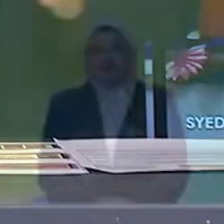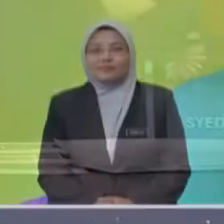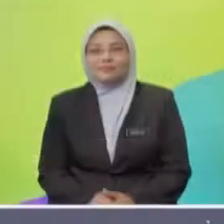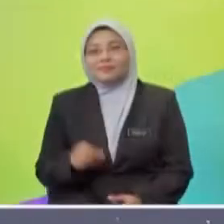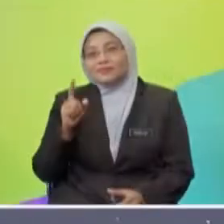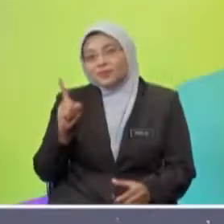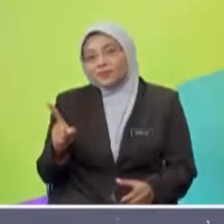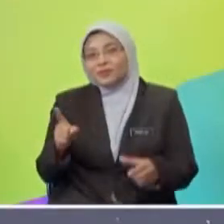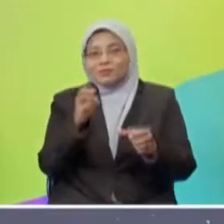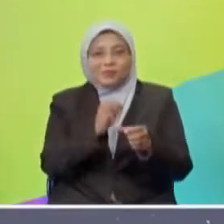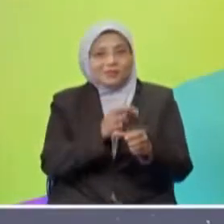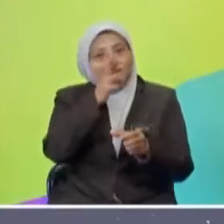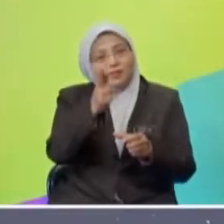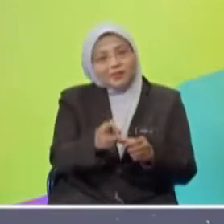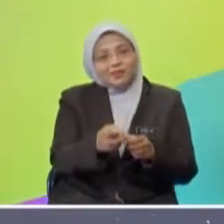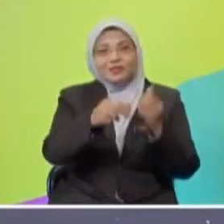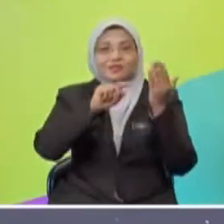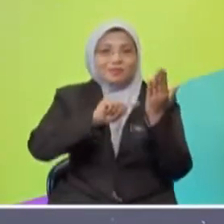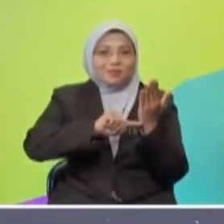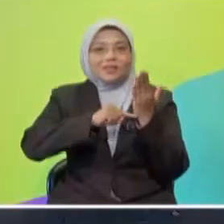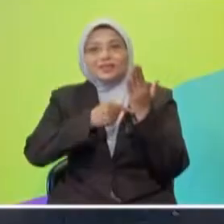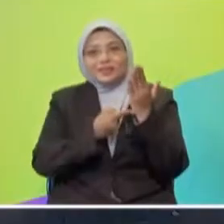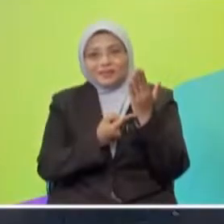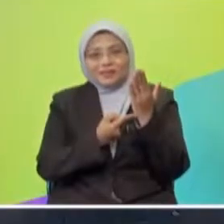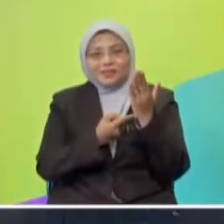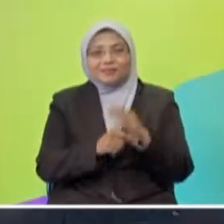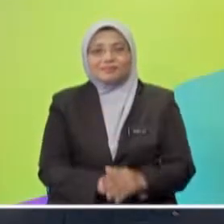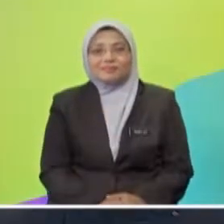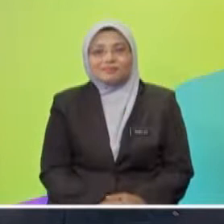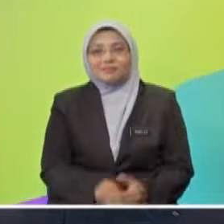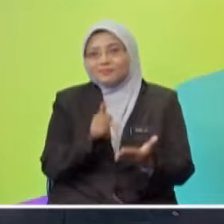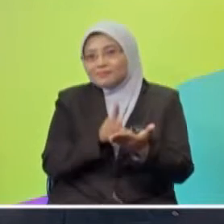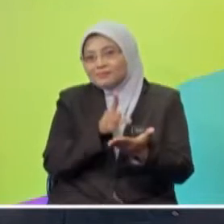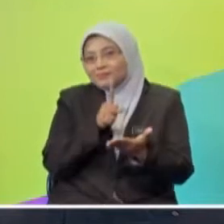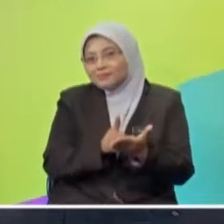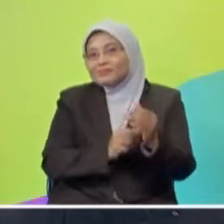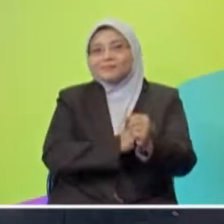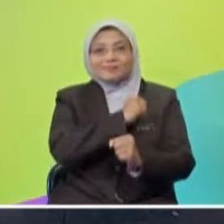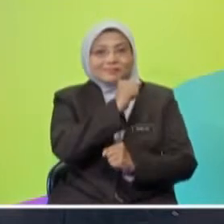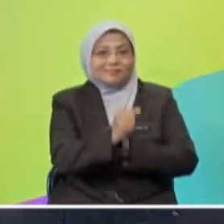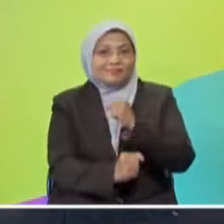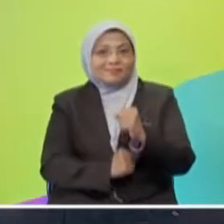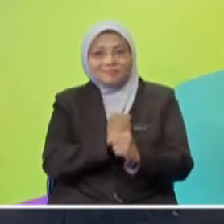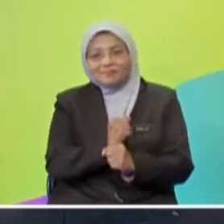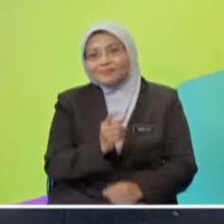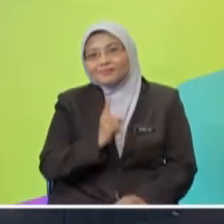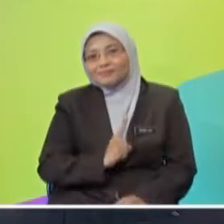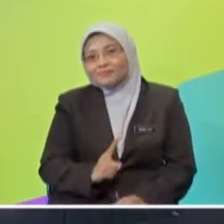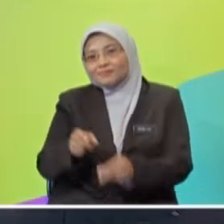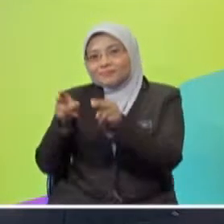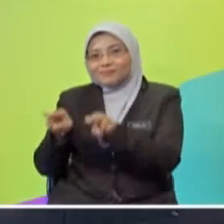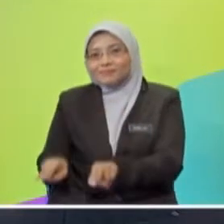Hai 1 Muharram bebek permulaan perkiraan tahun Islam